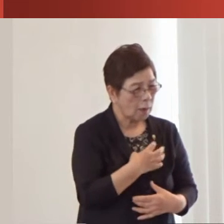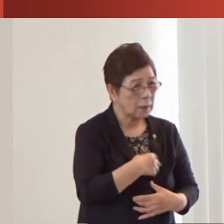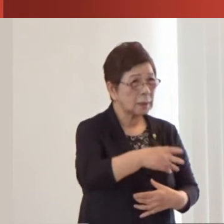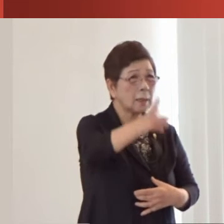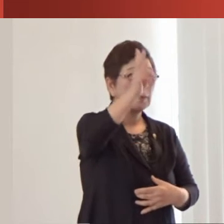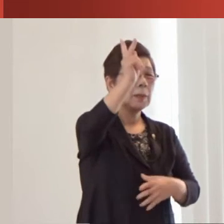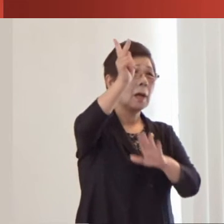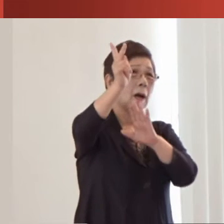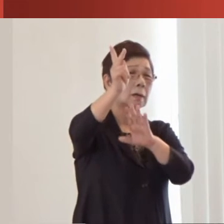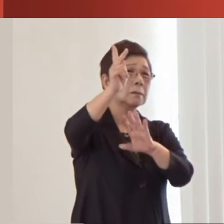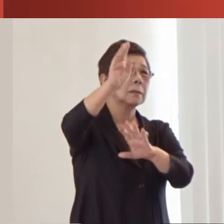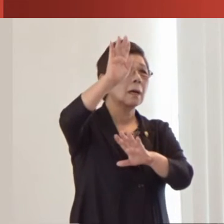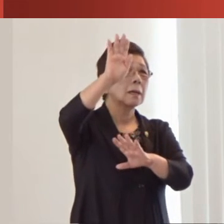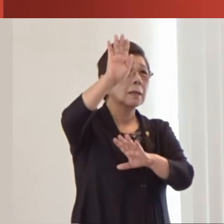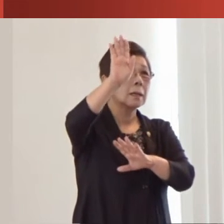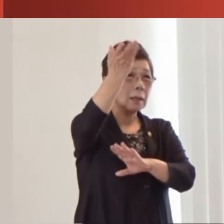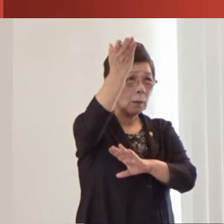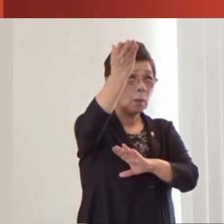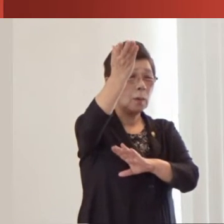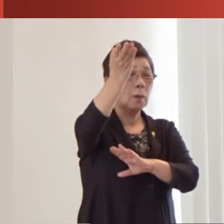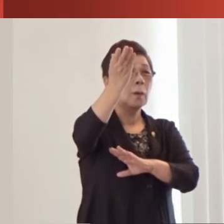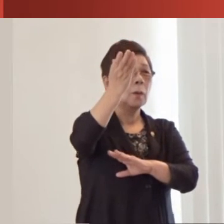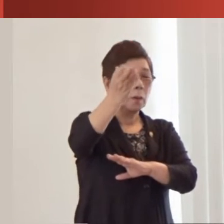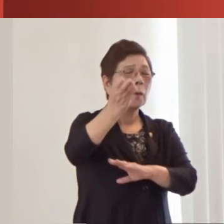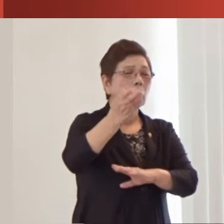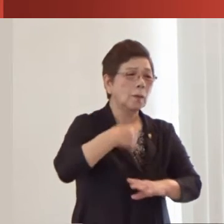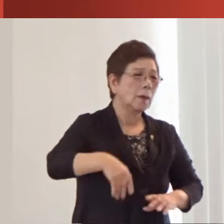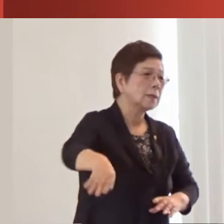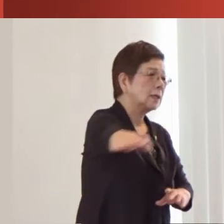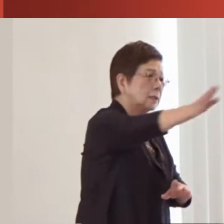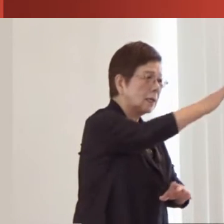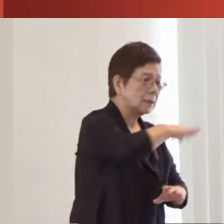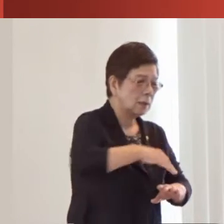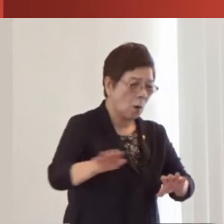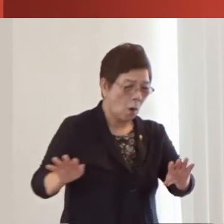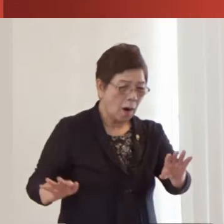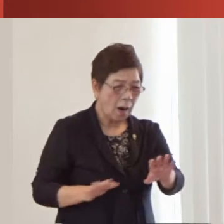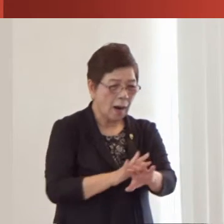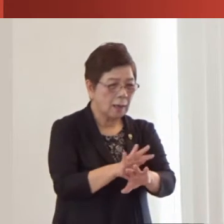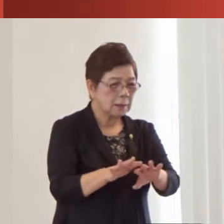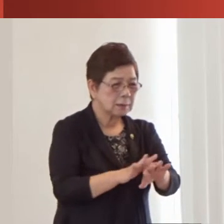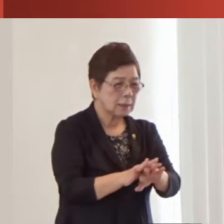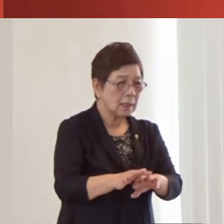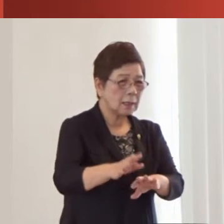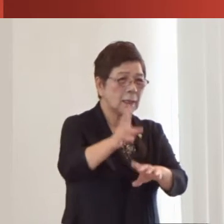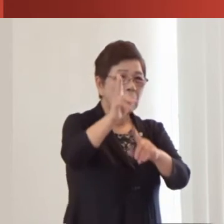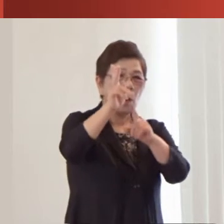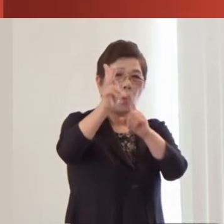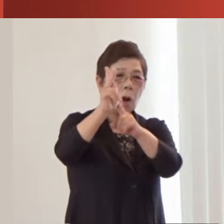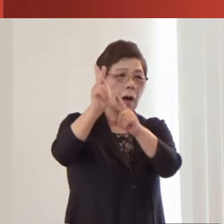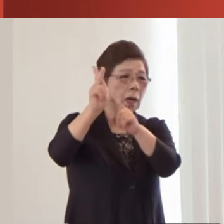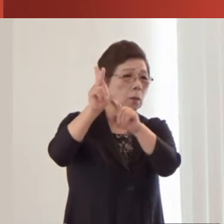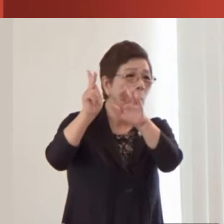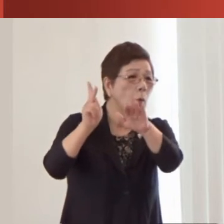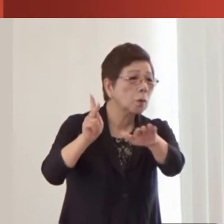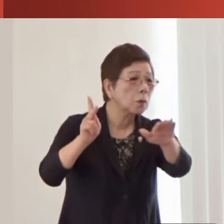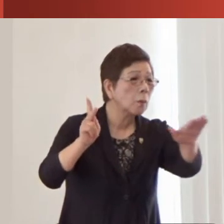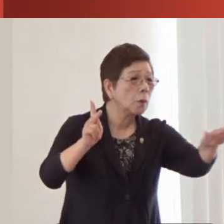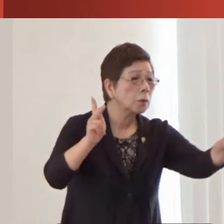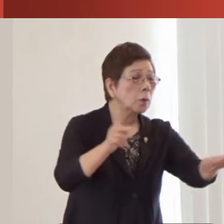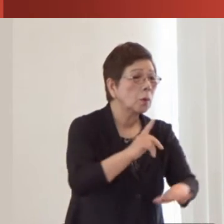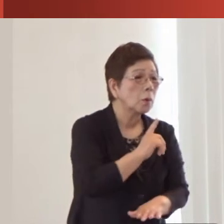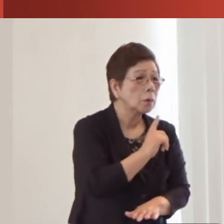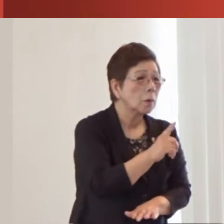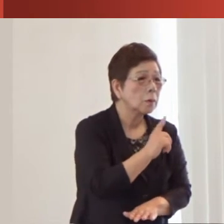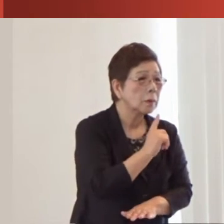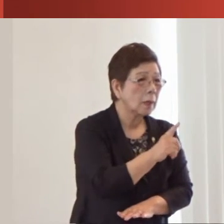、私たちを愛して私たちを我が子と呼んでくださる恵み深い神様、